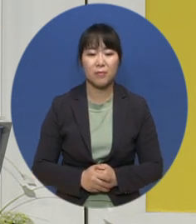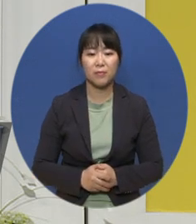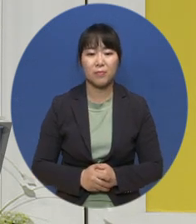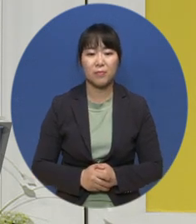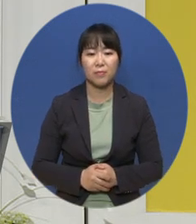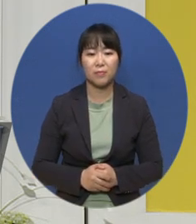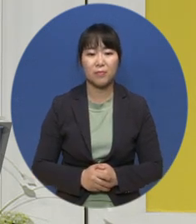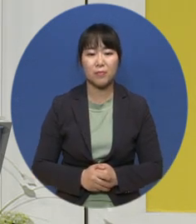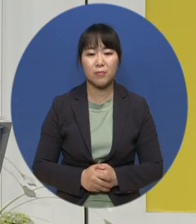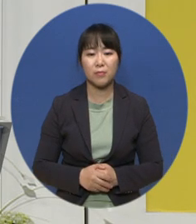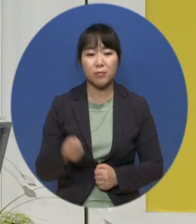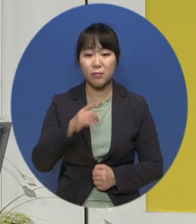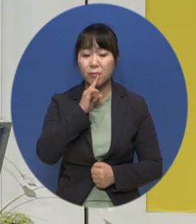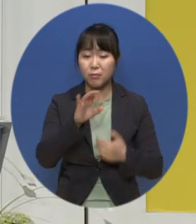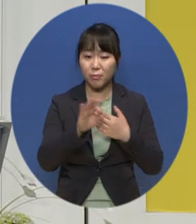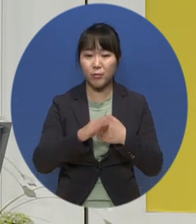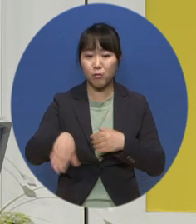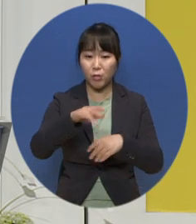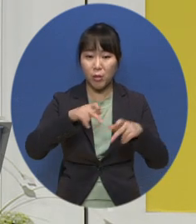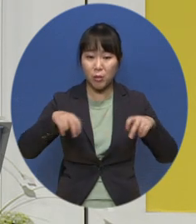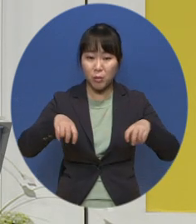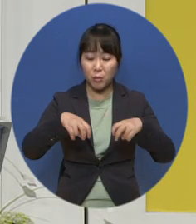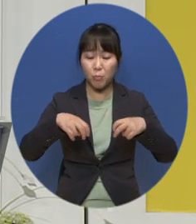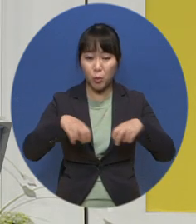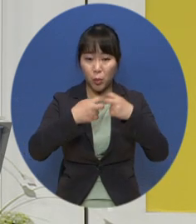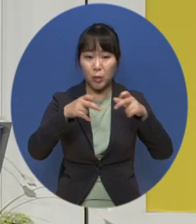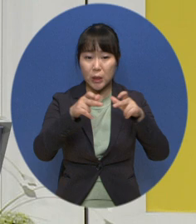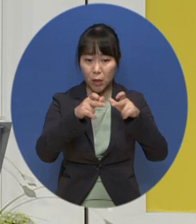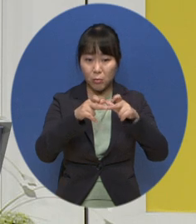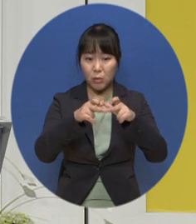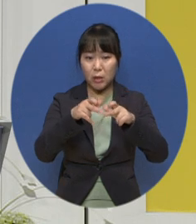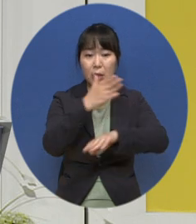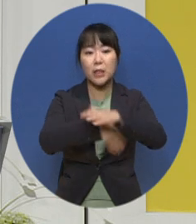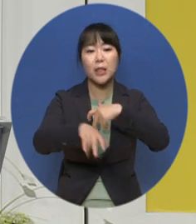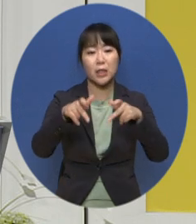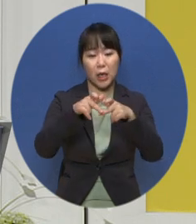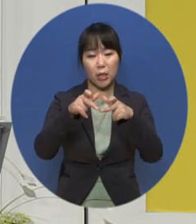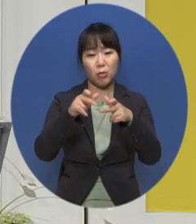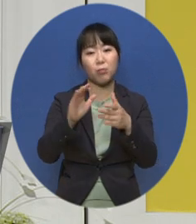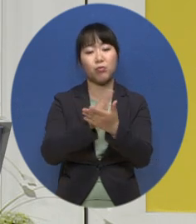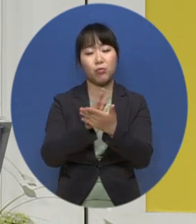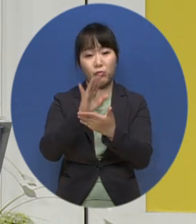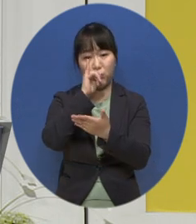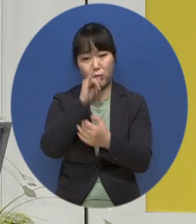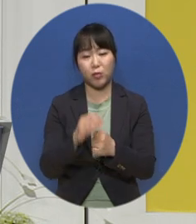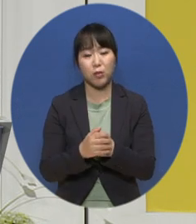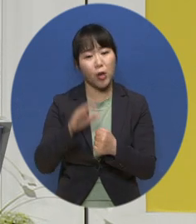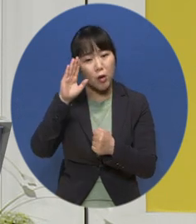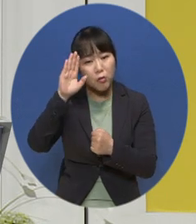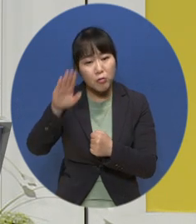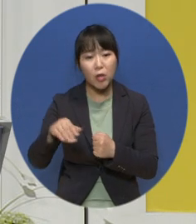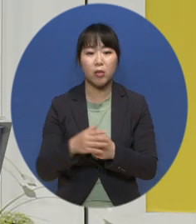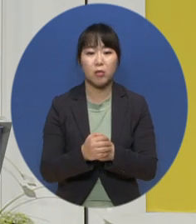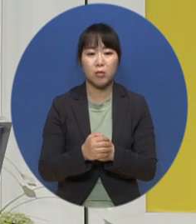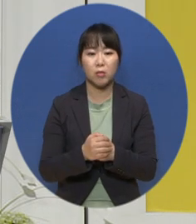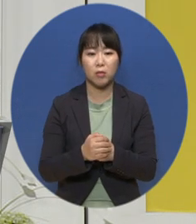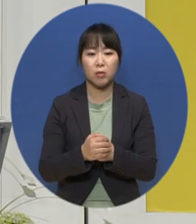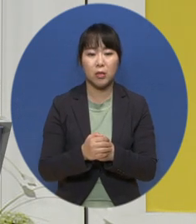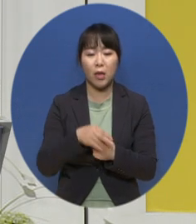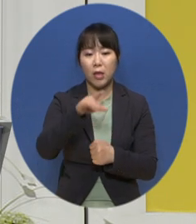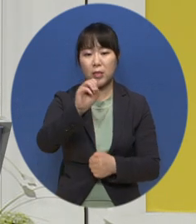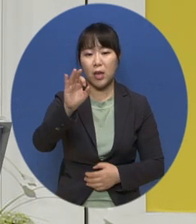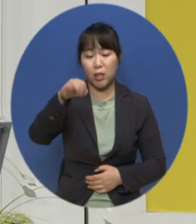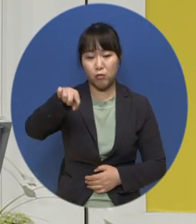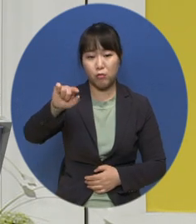그렇게 이제 쉽게 말해서 우리 교통도 좀 이제 지체로 분류가 되어 이쁘고 스피커는 그 다음에 제 4회 공경 들어 이제 확실하게 불루